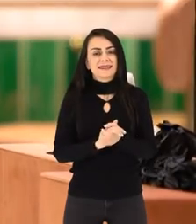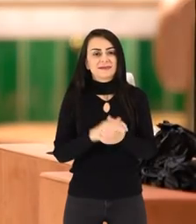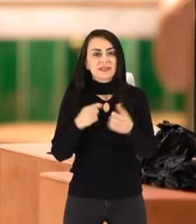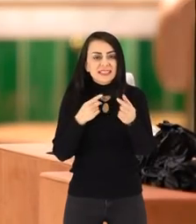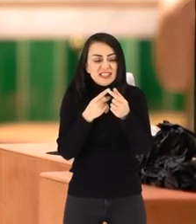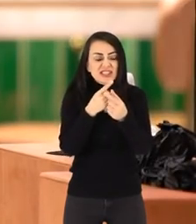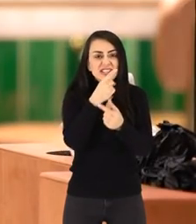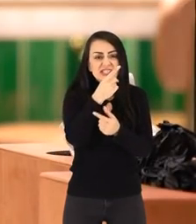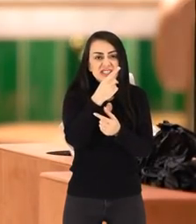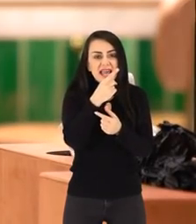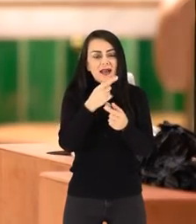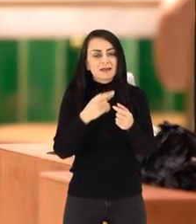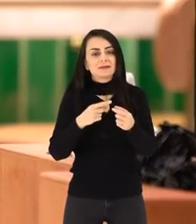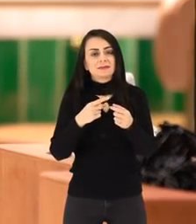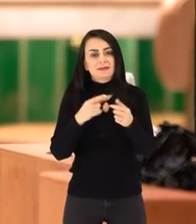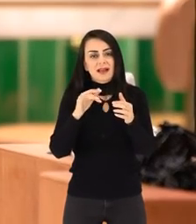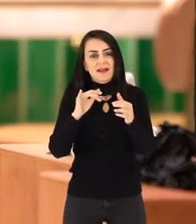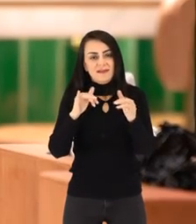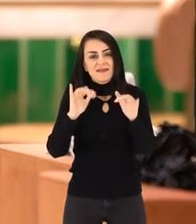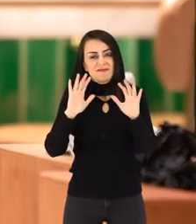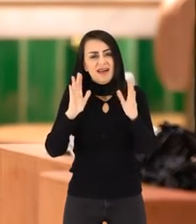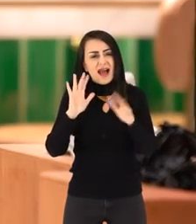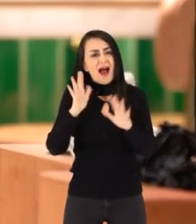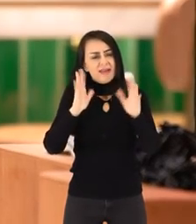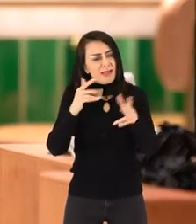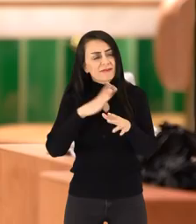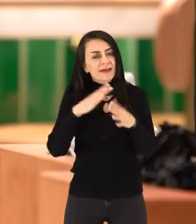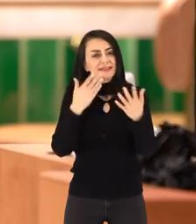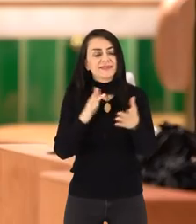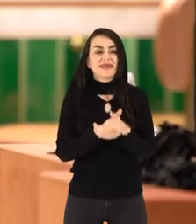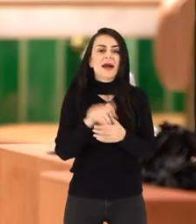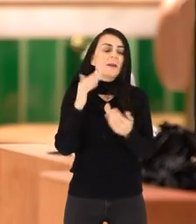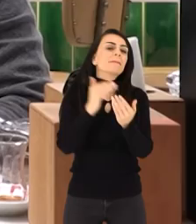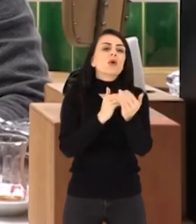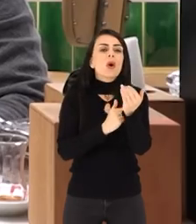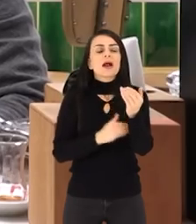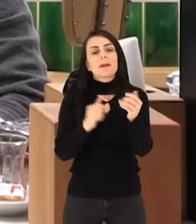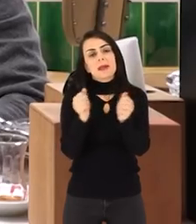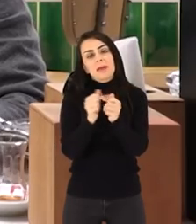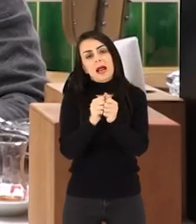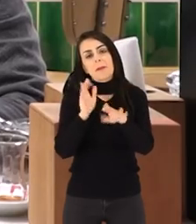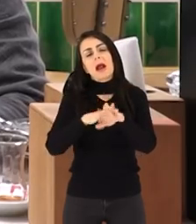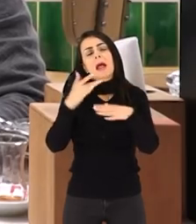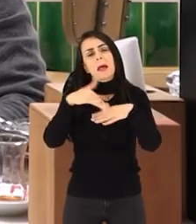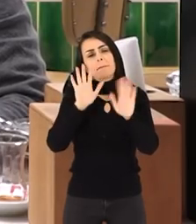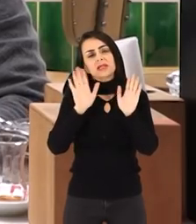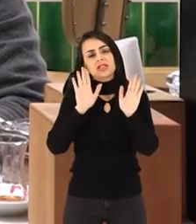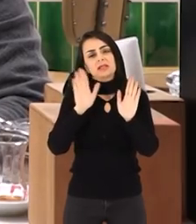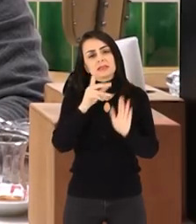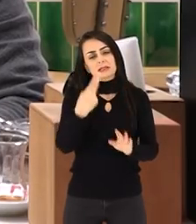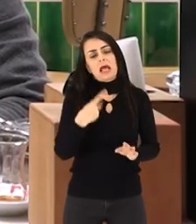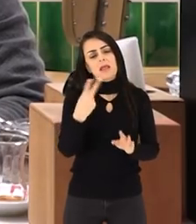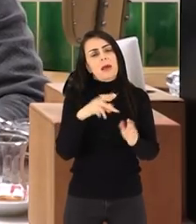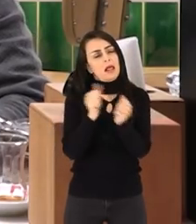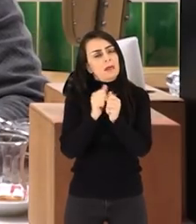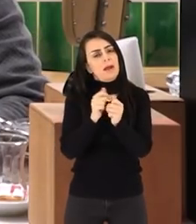takma etkinliğimiz var bizim. Tezgah. Ha, evet, evet. Bülent Şakrak'la Tezgah'a Geldik ekibi olarak. Ekip olarak yapmıyoruz. İkimiz yapacağız burada bunu.